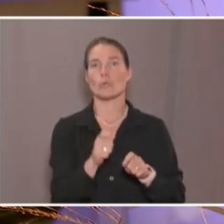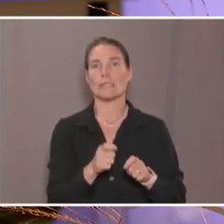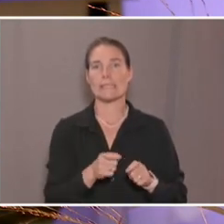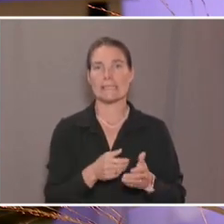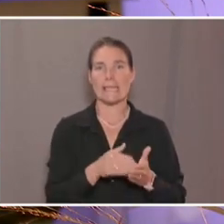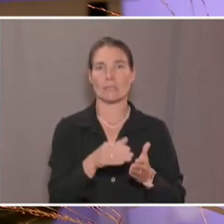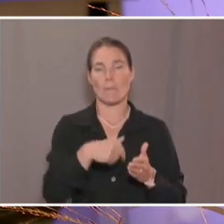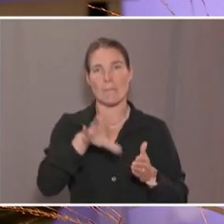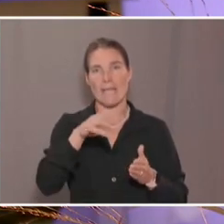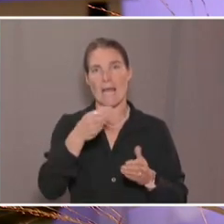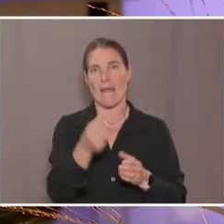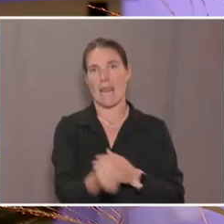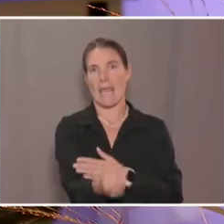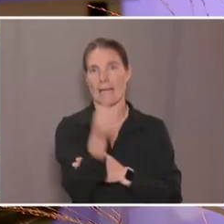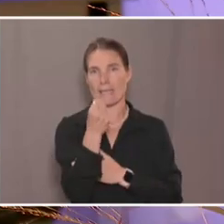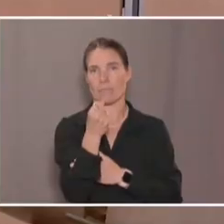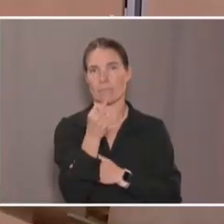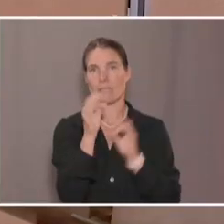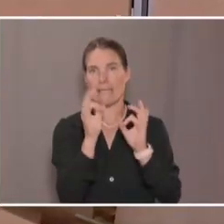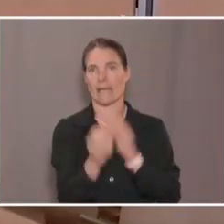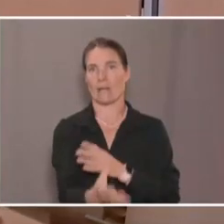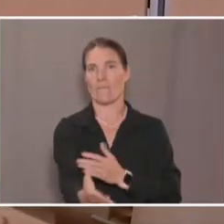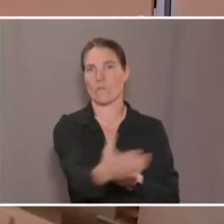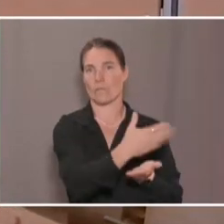für Schleswig-Holstein für diese Lehrämter gewonnen werden. Und